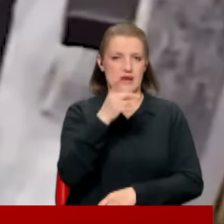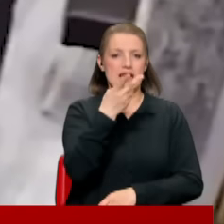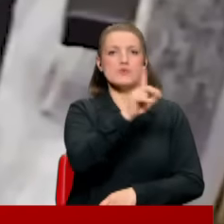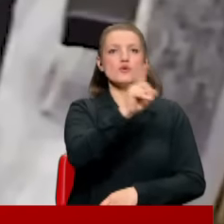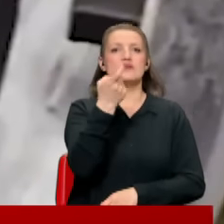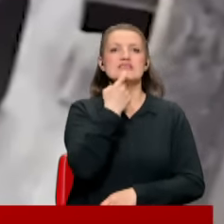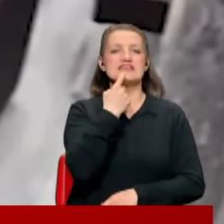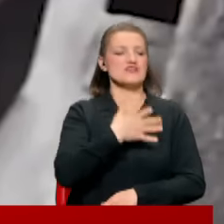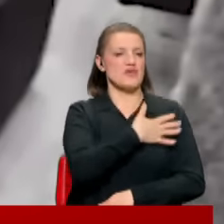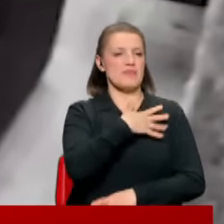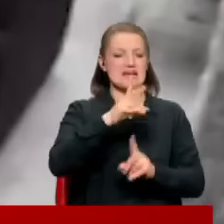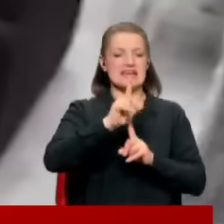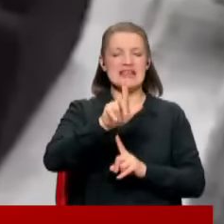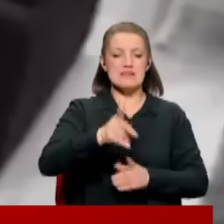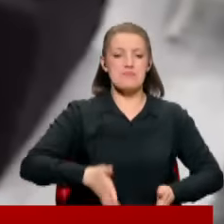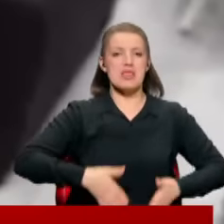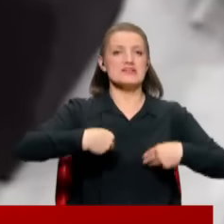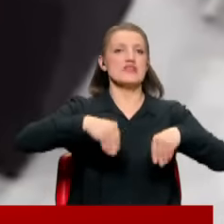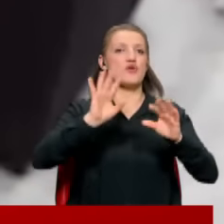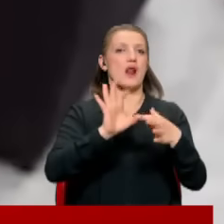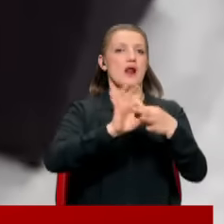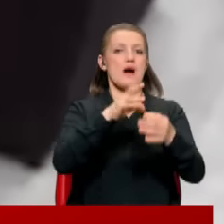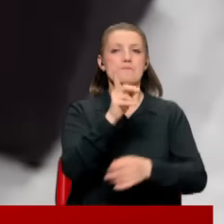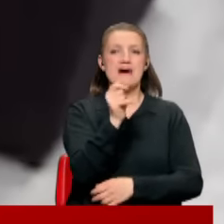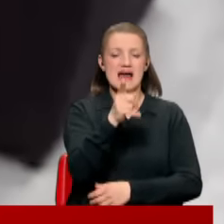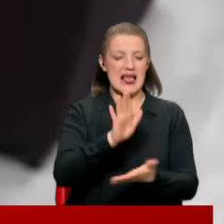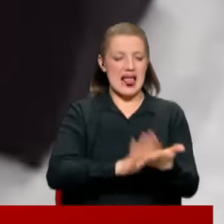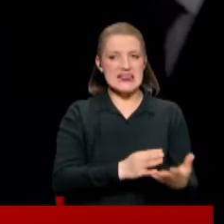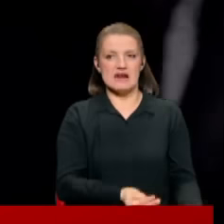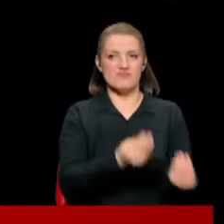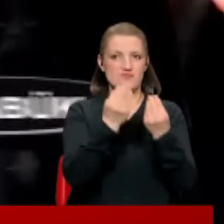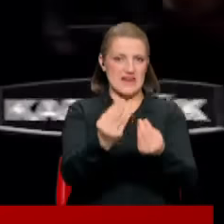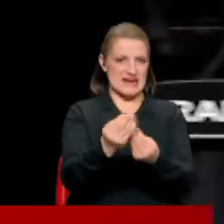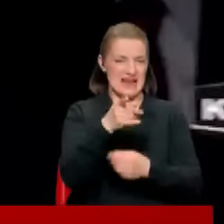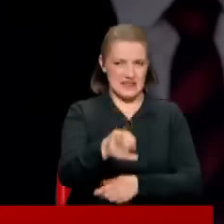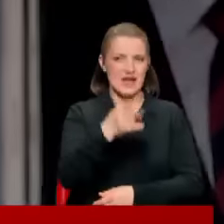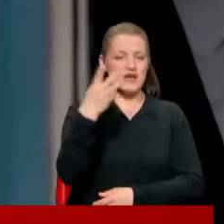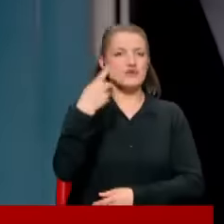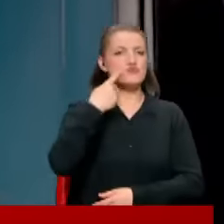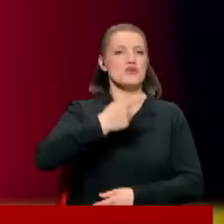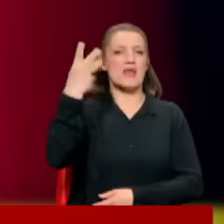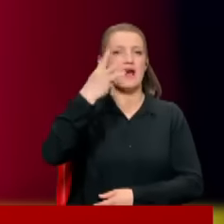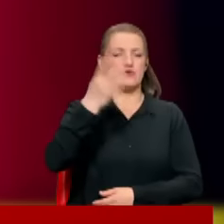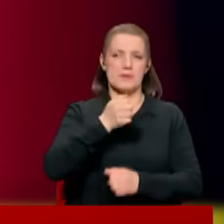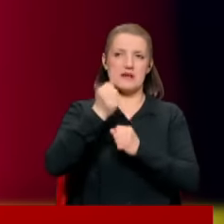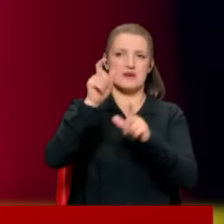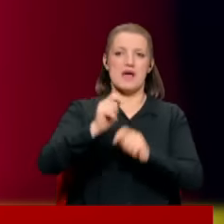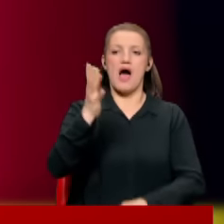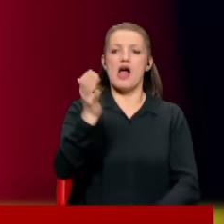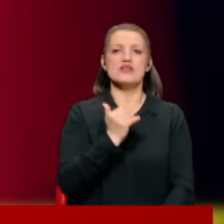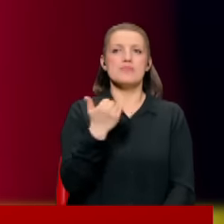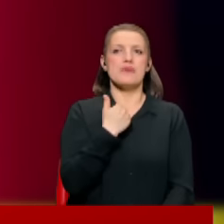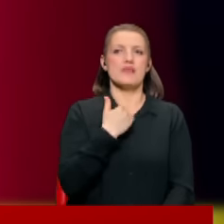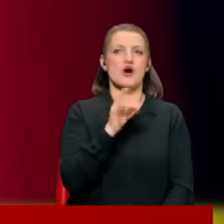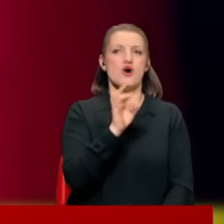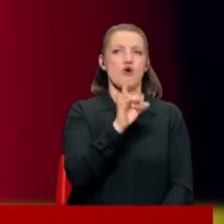yılında CHP İstanbul il binasının satışıyla ilgili paranın elden verilen kısmı diyerek Erdoğan'a yüklendi. Alıcı bana